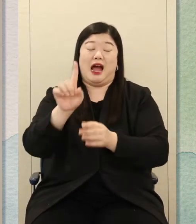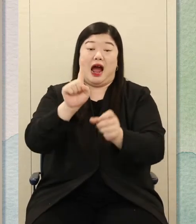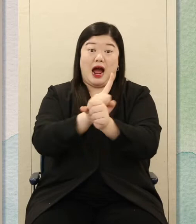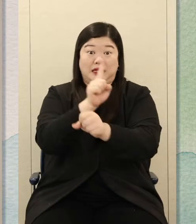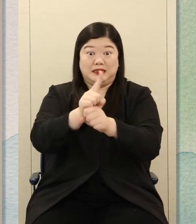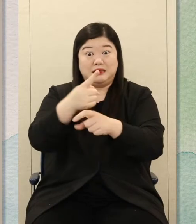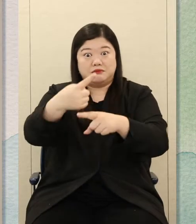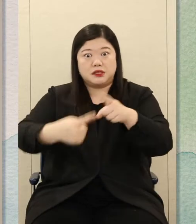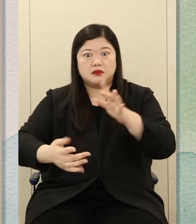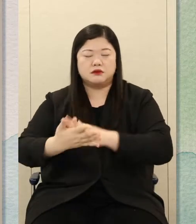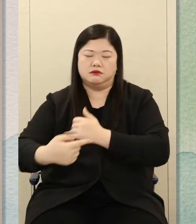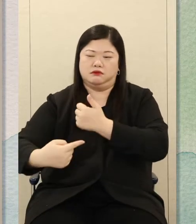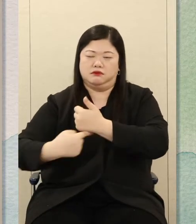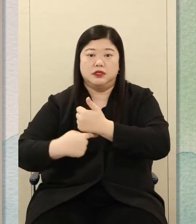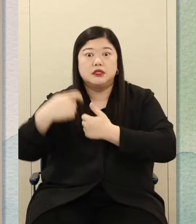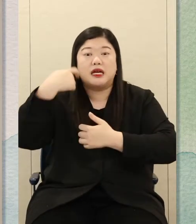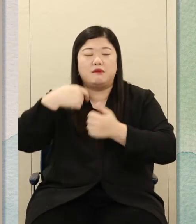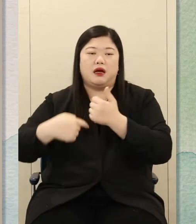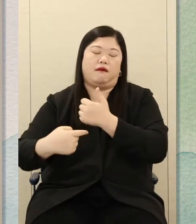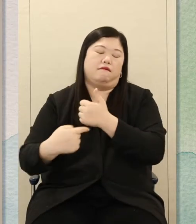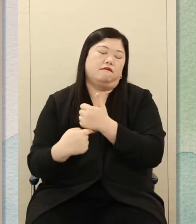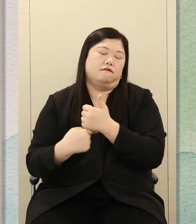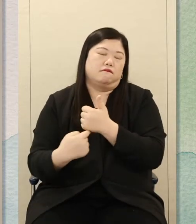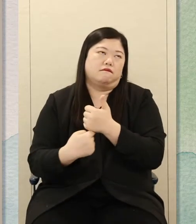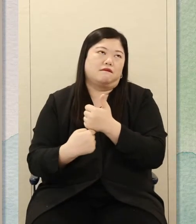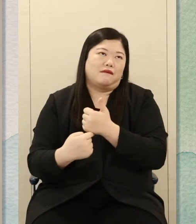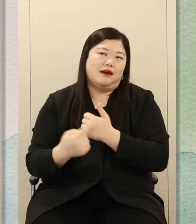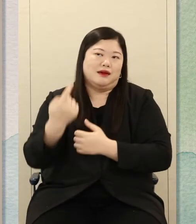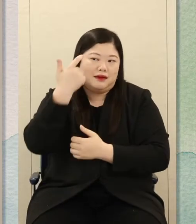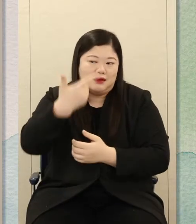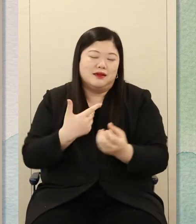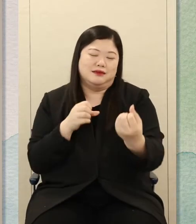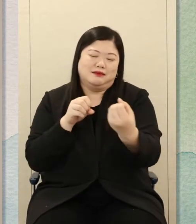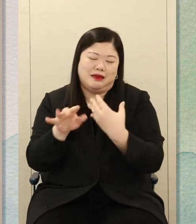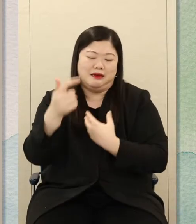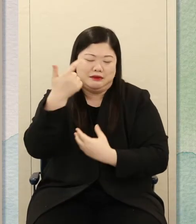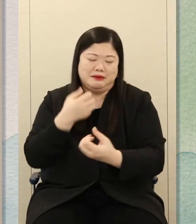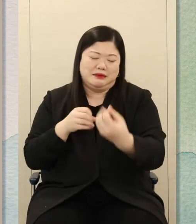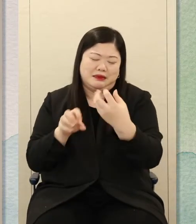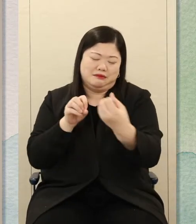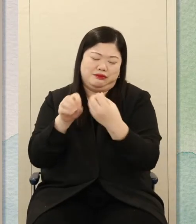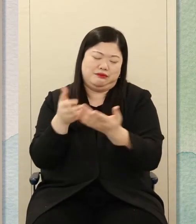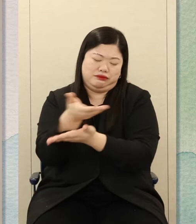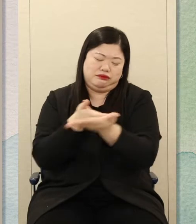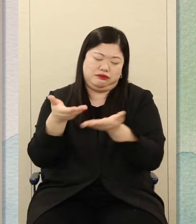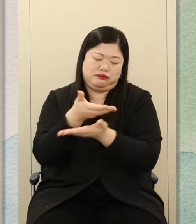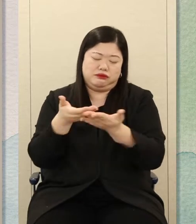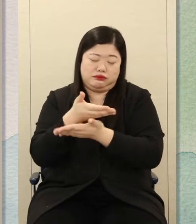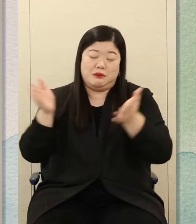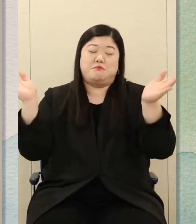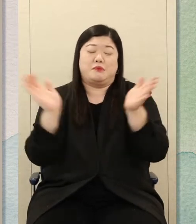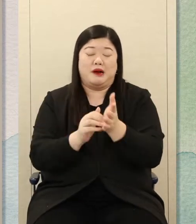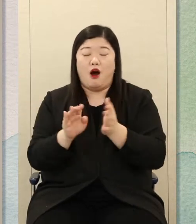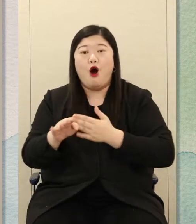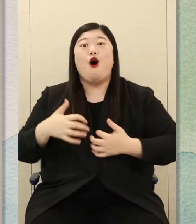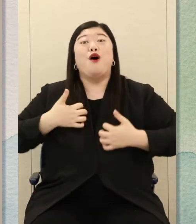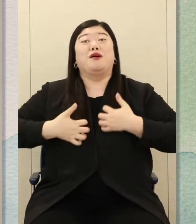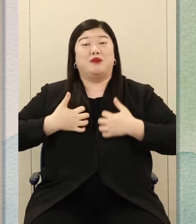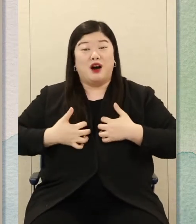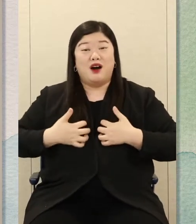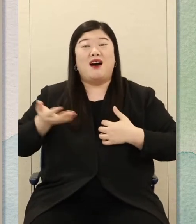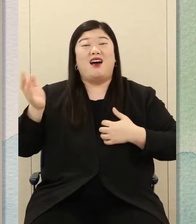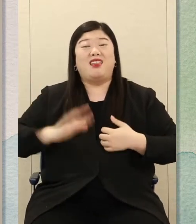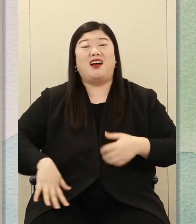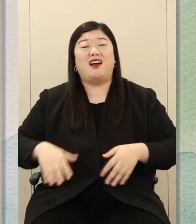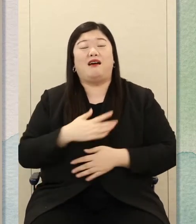책 읽고 오신 다음에 진짜 책 속에서 아주 디테일하게 의문이 나는 거를 집요하게